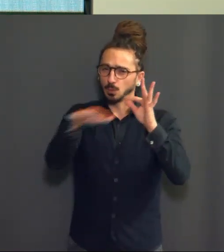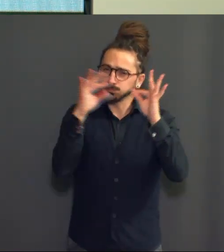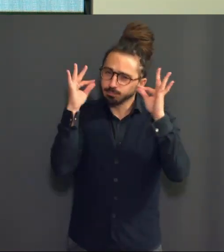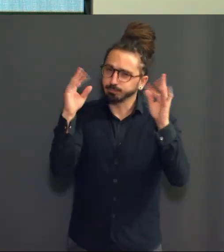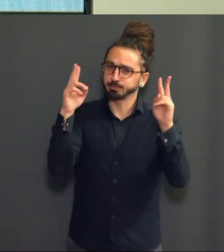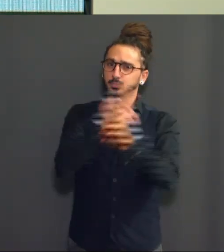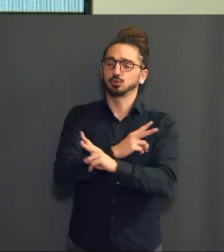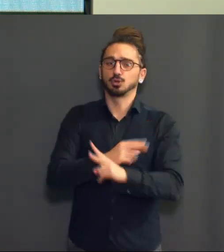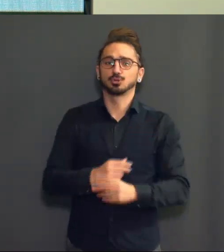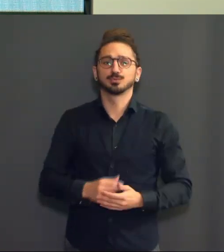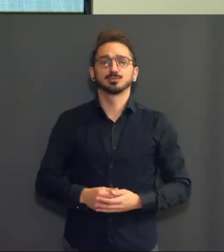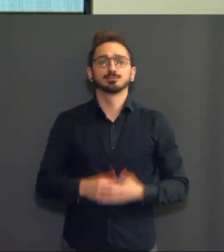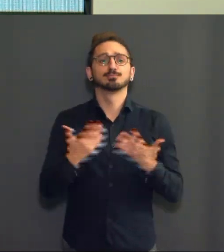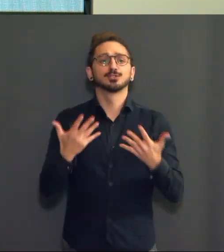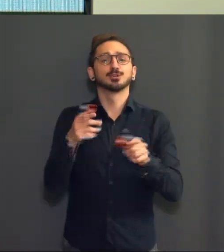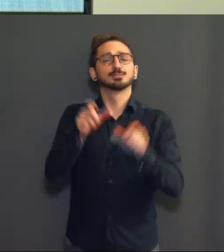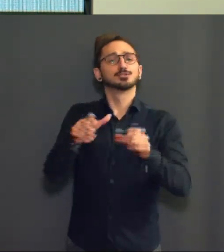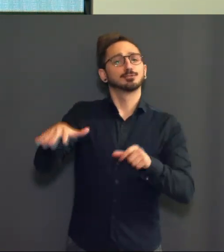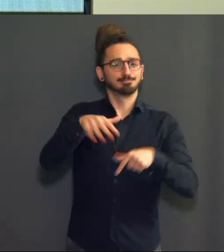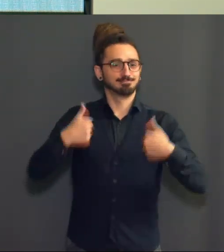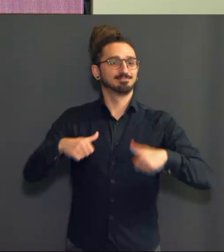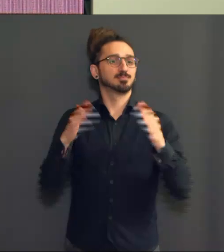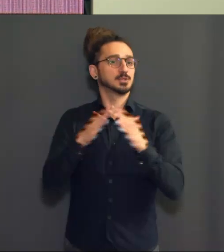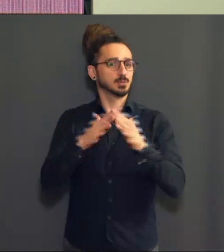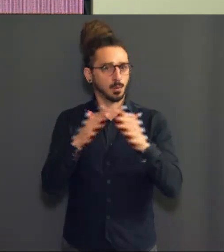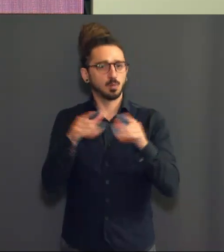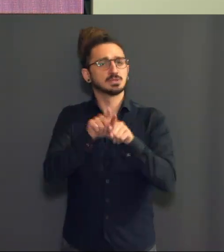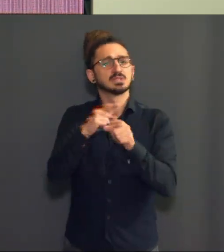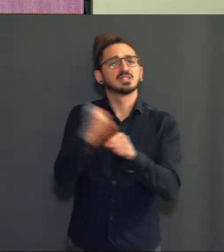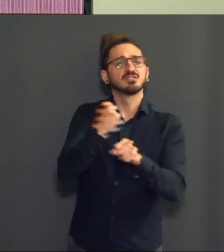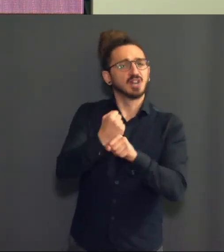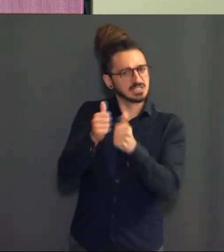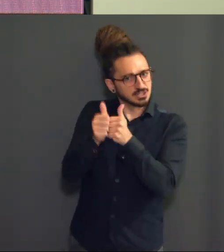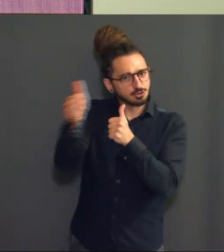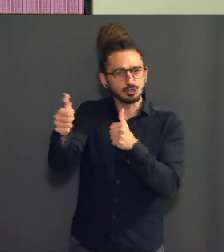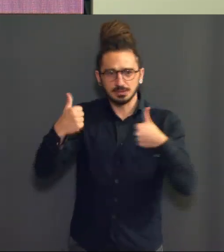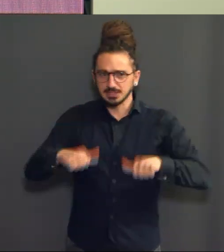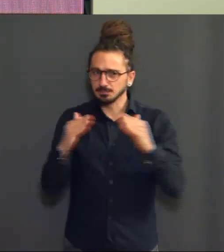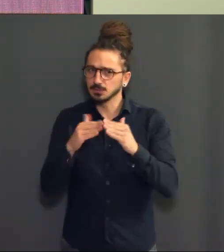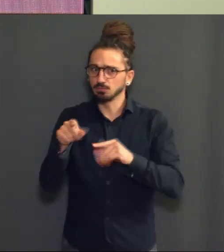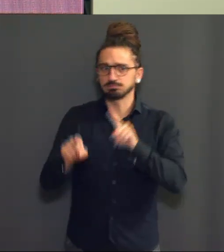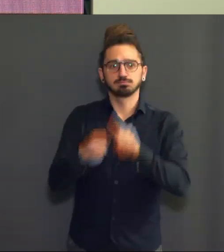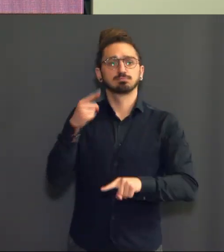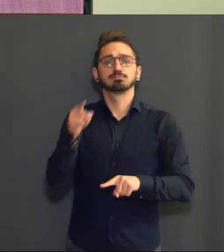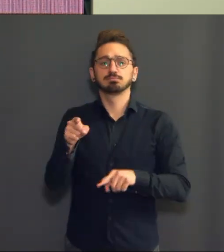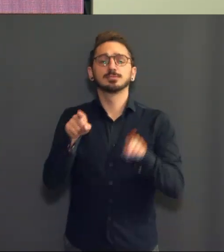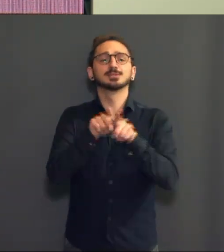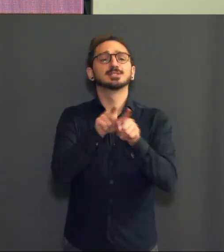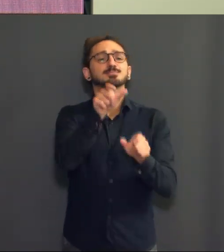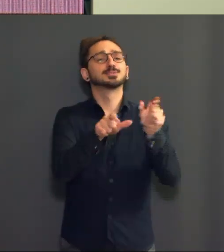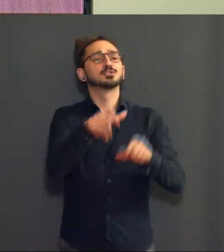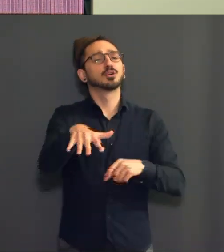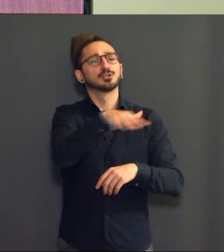parviennent à maintenir le télétravail, toutes celles qui limitent leur contact au point de vue social, au point de vue général, tenez bon puisque c'est